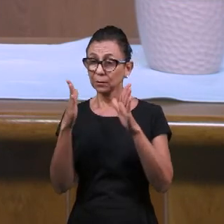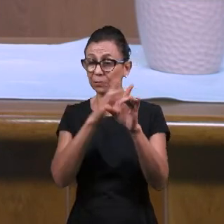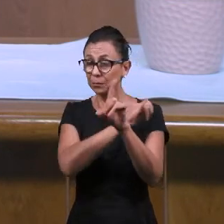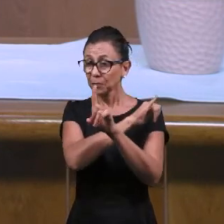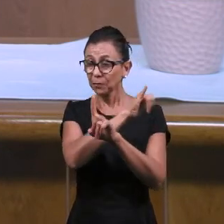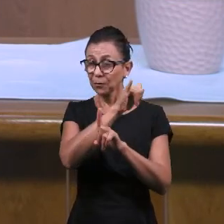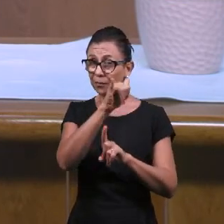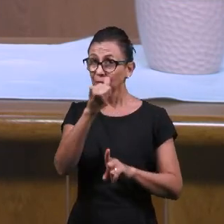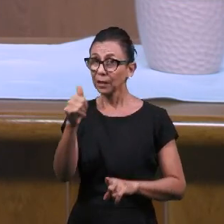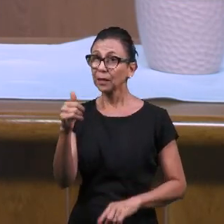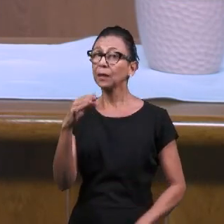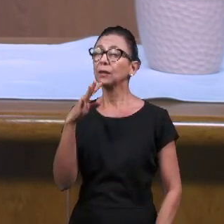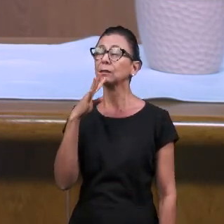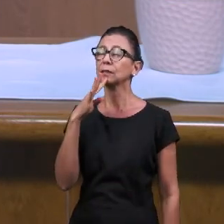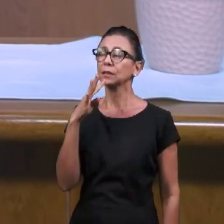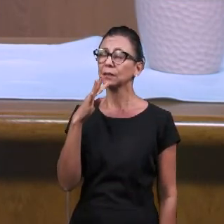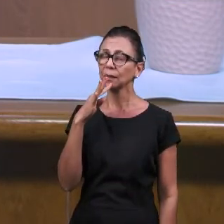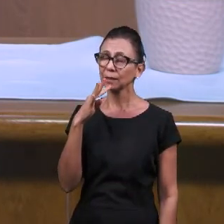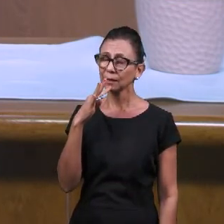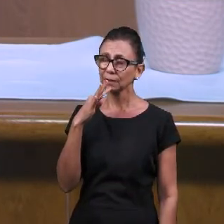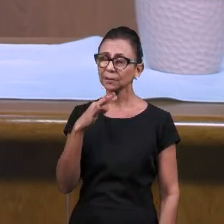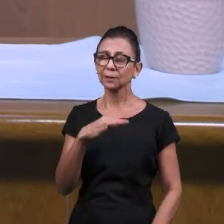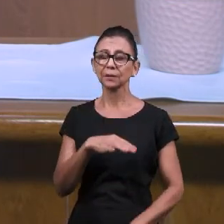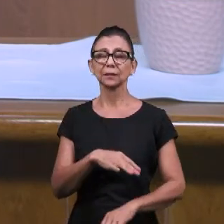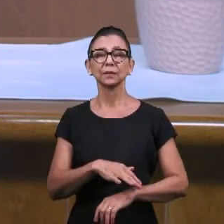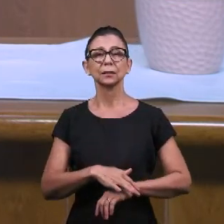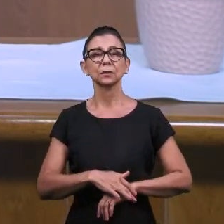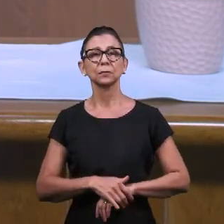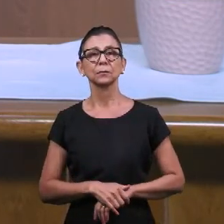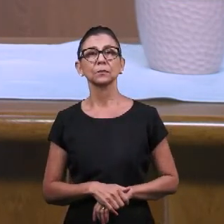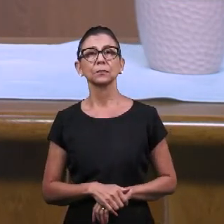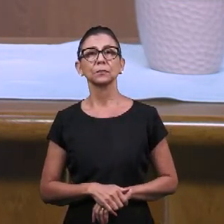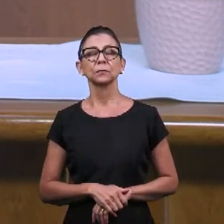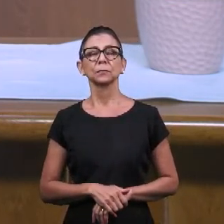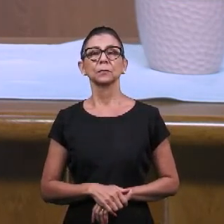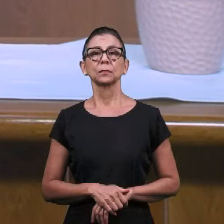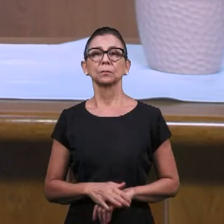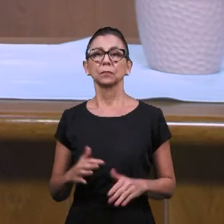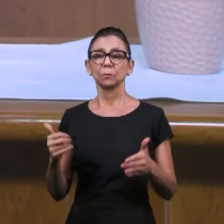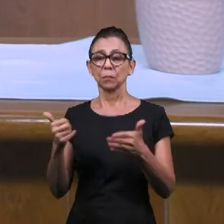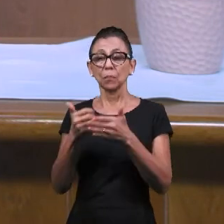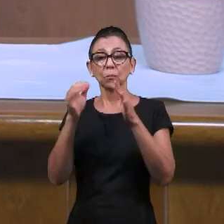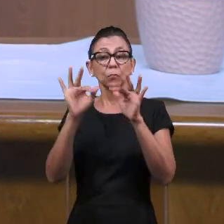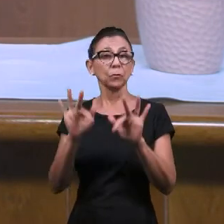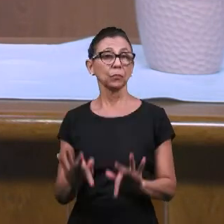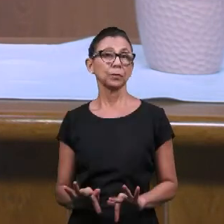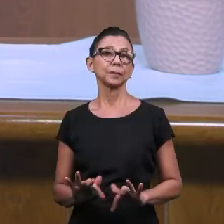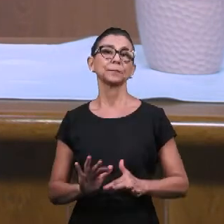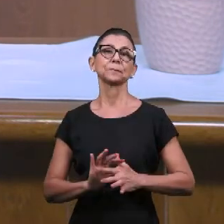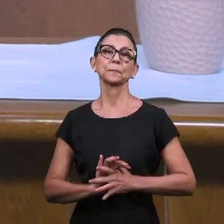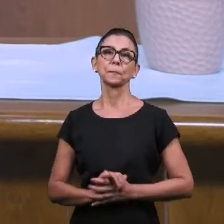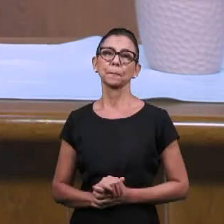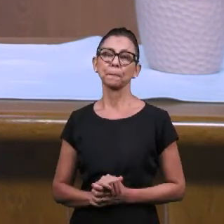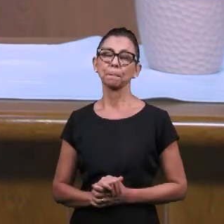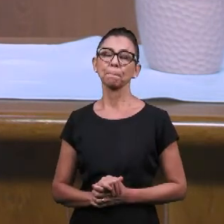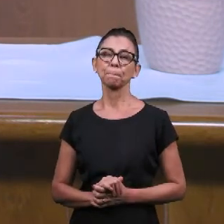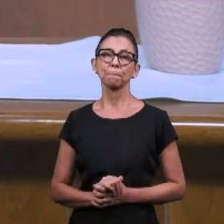отвержения. Это церковь, которая живет пророческим временем. И она знает, что мы живем